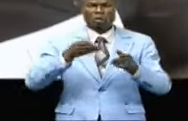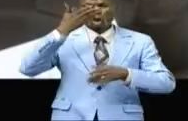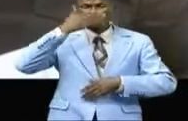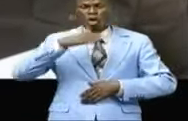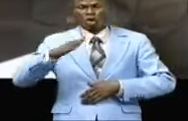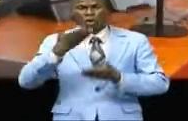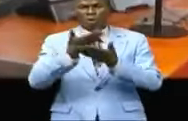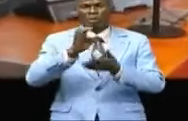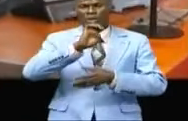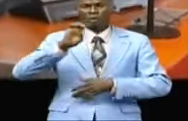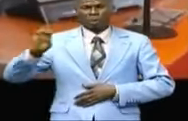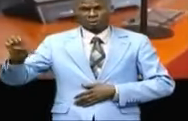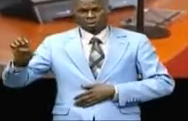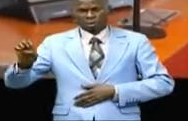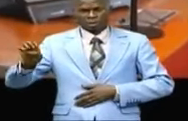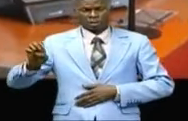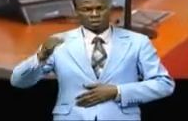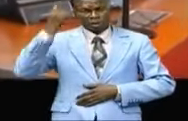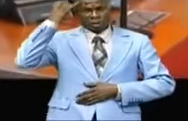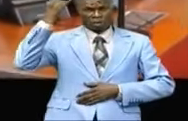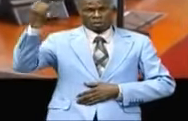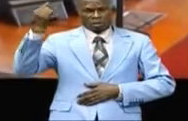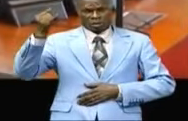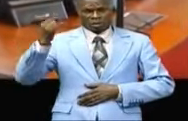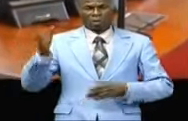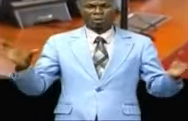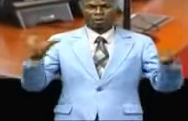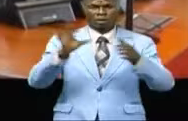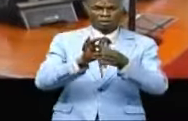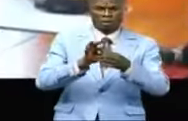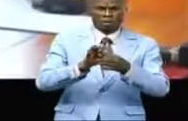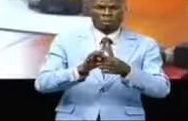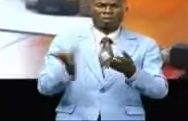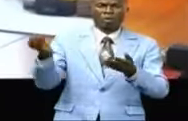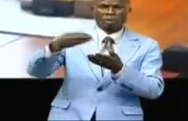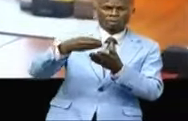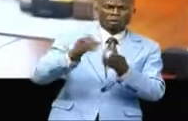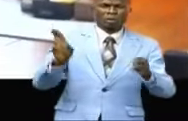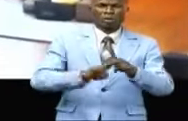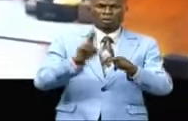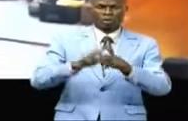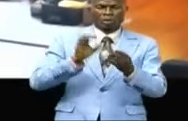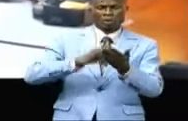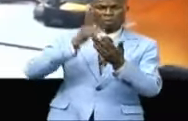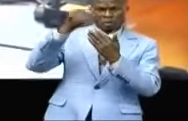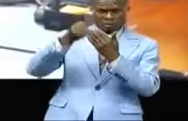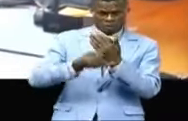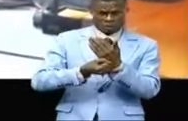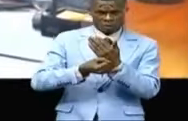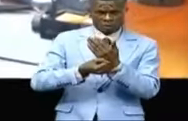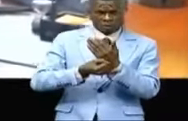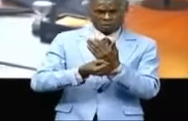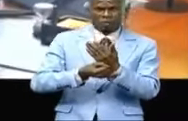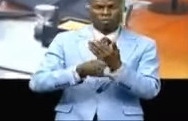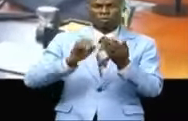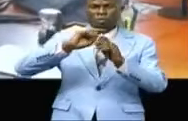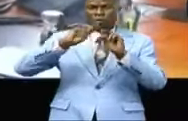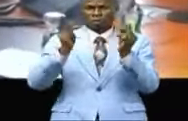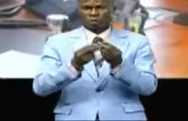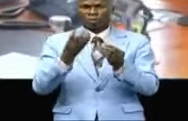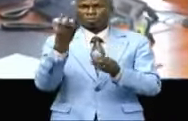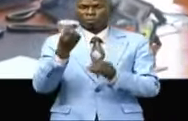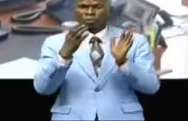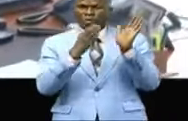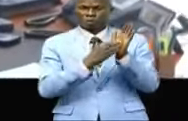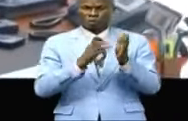la partie est. Des options de consolidation et d'optimisation de la mise en œuvre de ce projet, repris dans l'axe 49 du programme